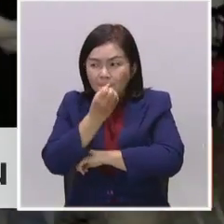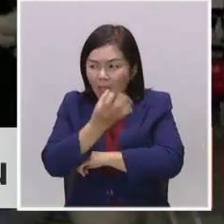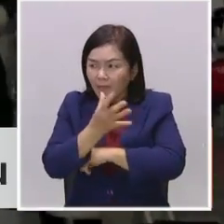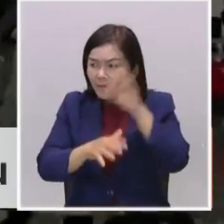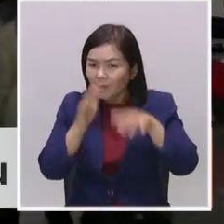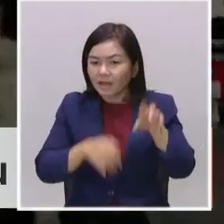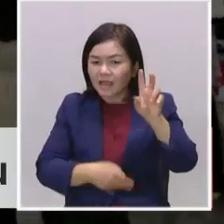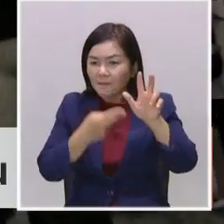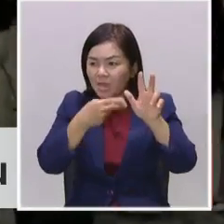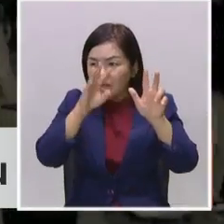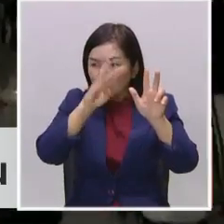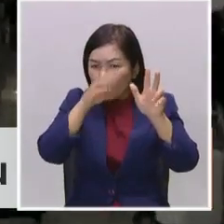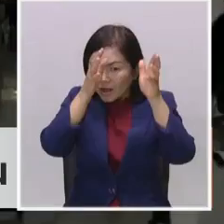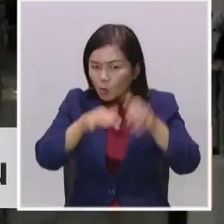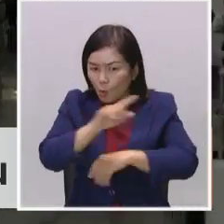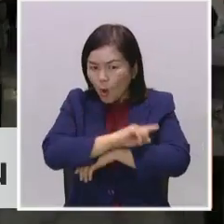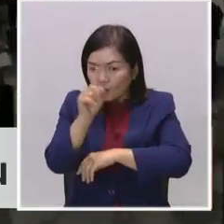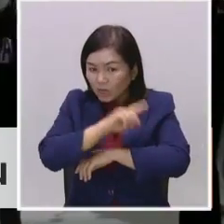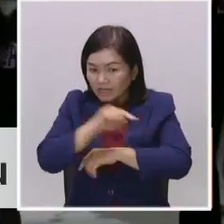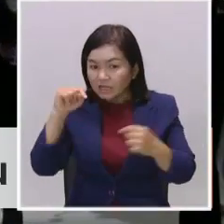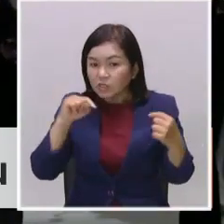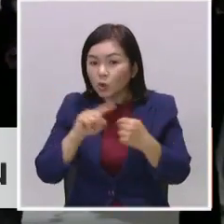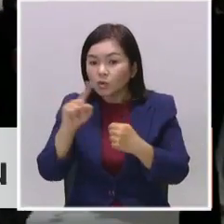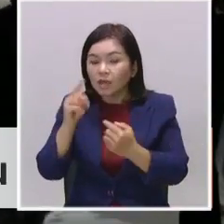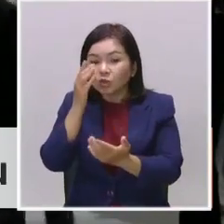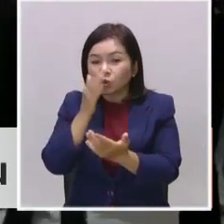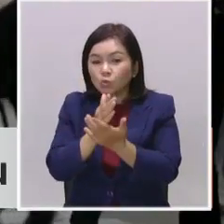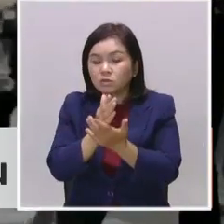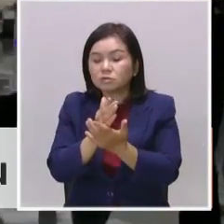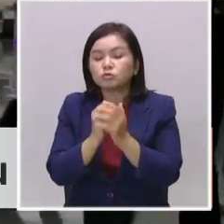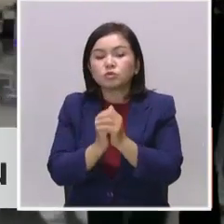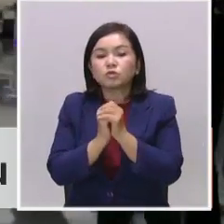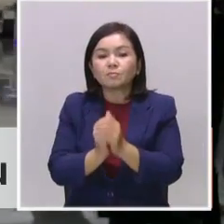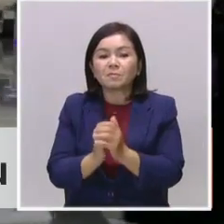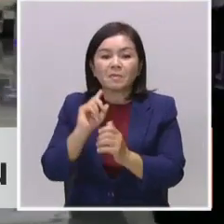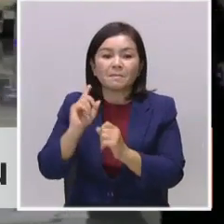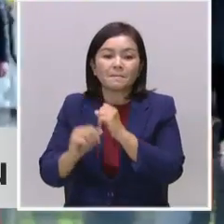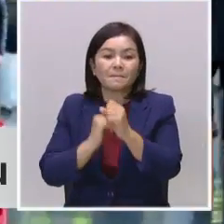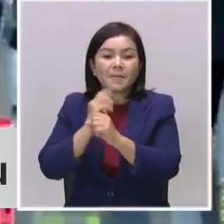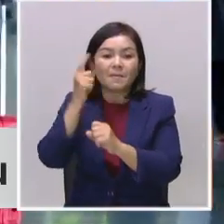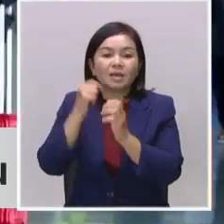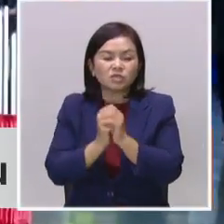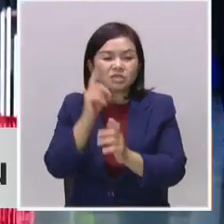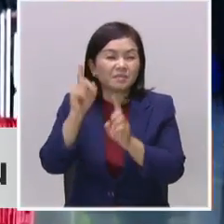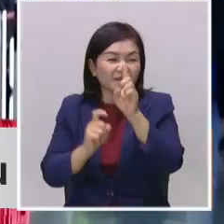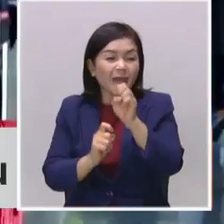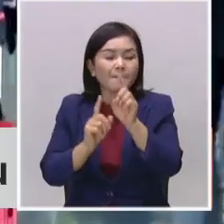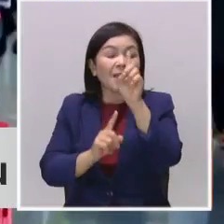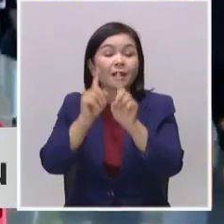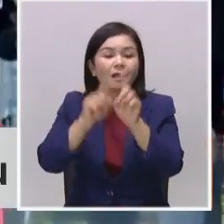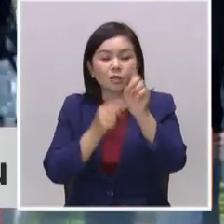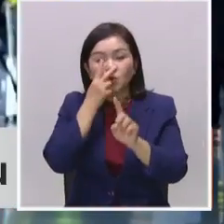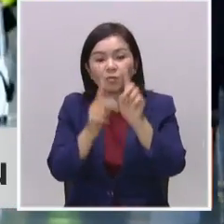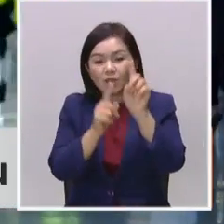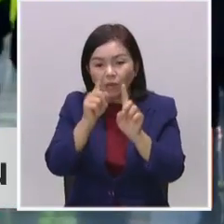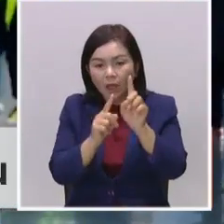าณ 36,000 คนต่อวันนะครับในช่วงเทศกาลวันหยุดตรุษจีนนี้ครับ ค่ะก่อนที่จะมีการผ่อนคลายมาตรการคุ